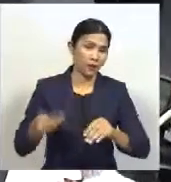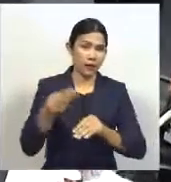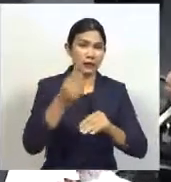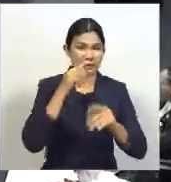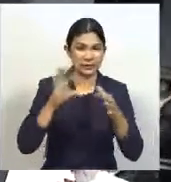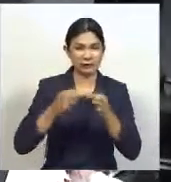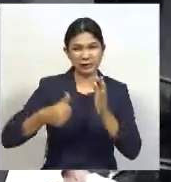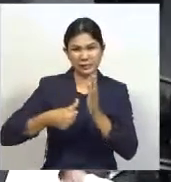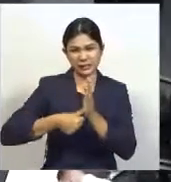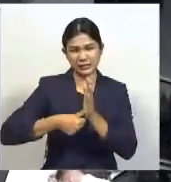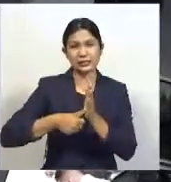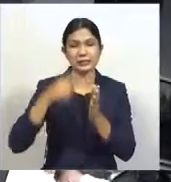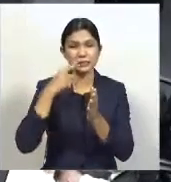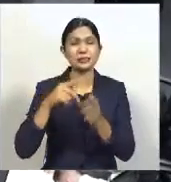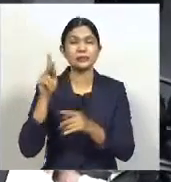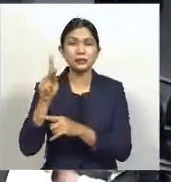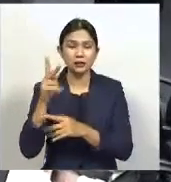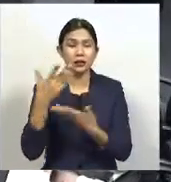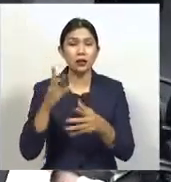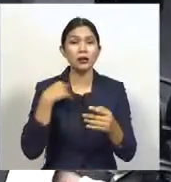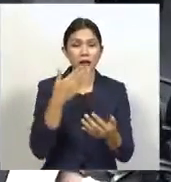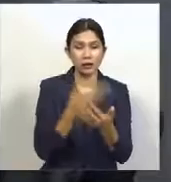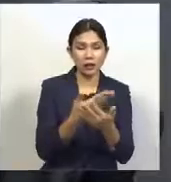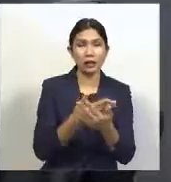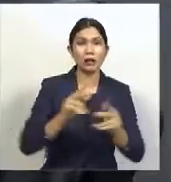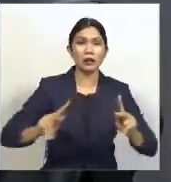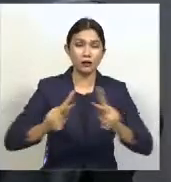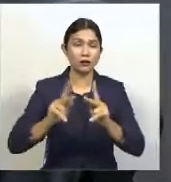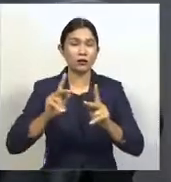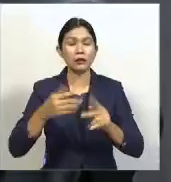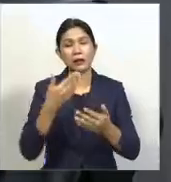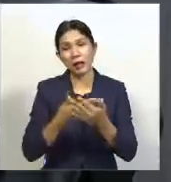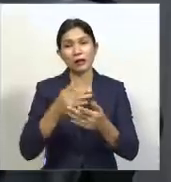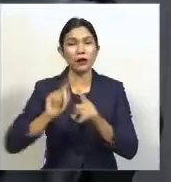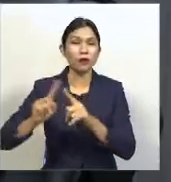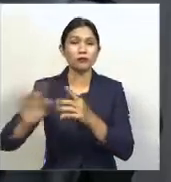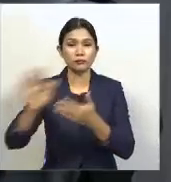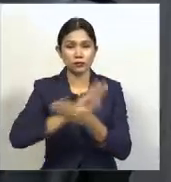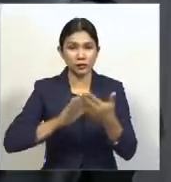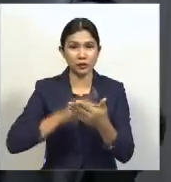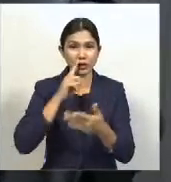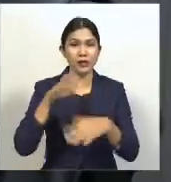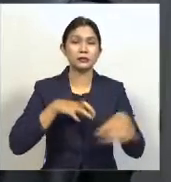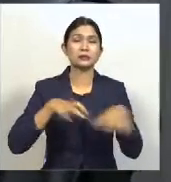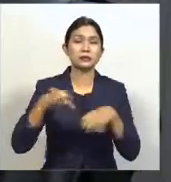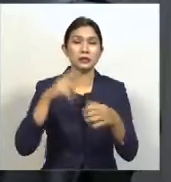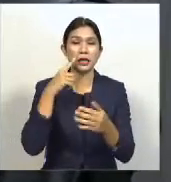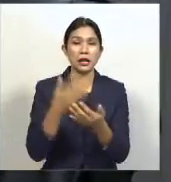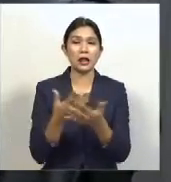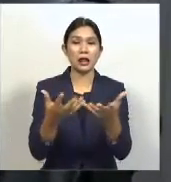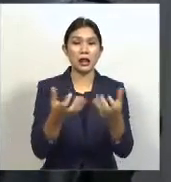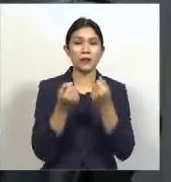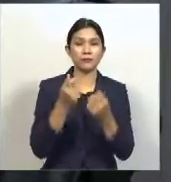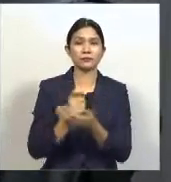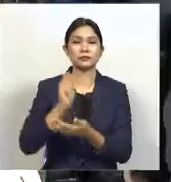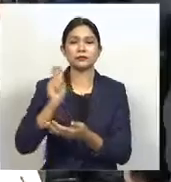ารหนี้สาธารณะและวินัยการเงินการคลังของประเทศรวมถึงจะใช้จ่ายเงินงบประมาณและบริหารจัดการรายรับรายจ่